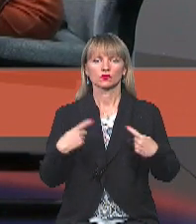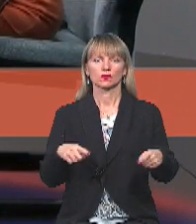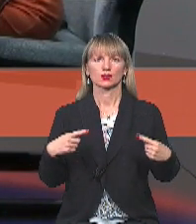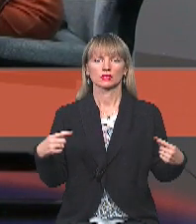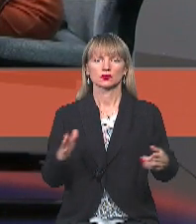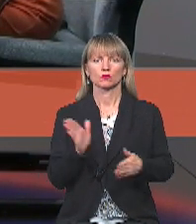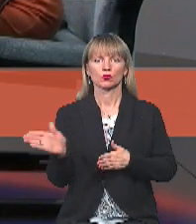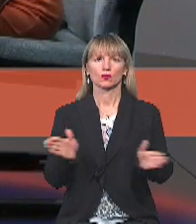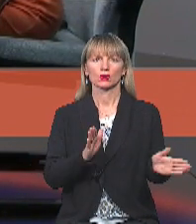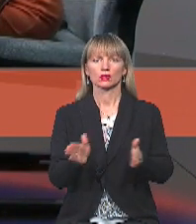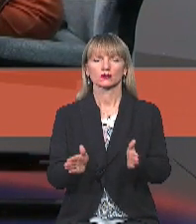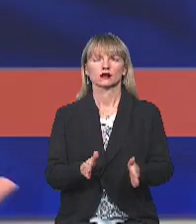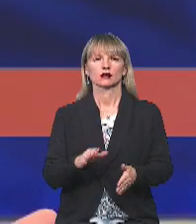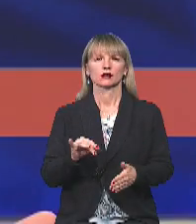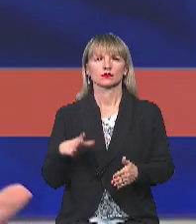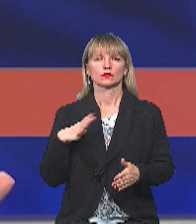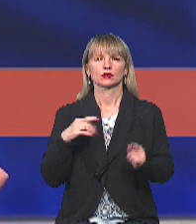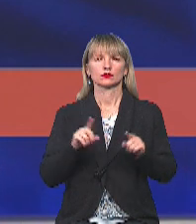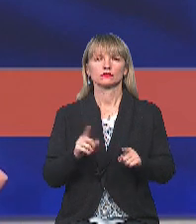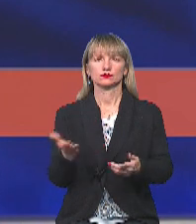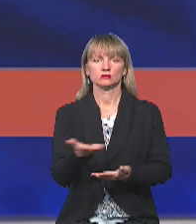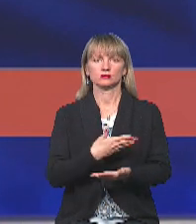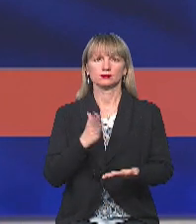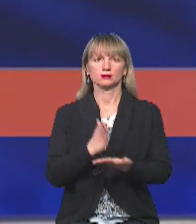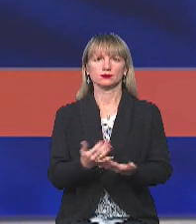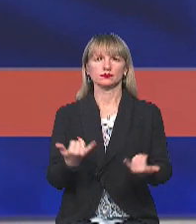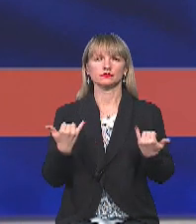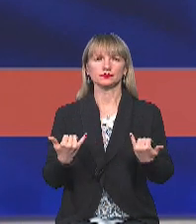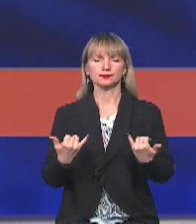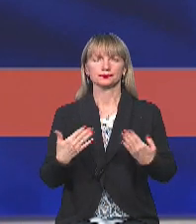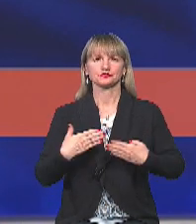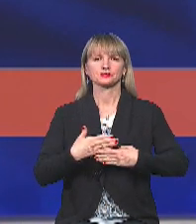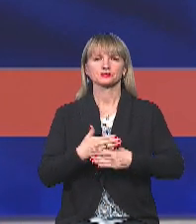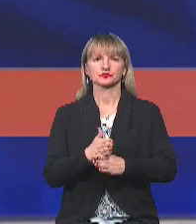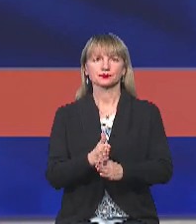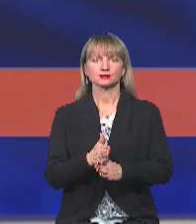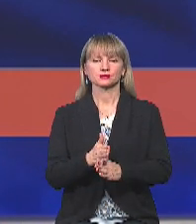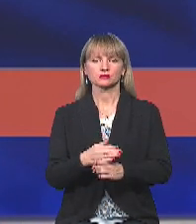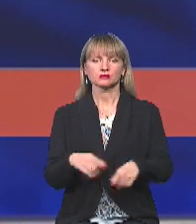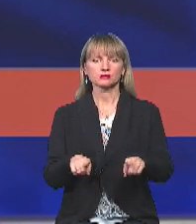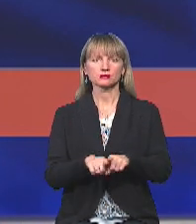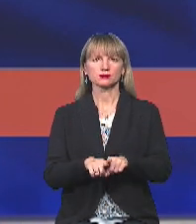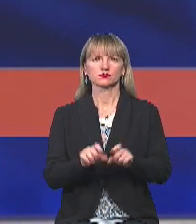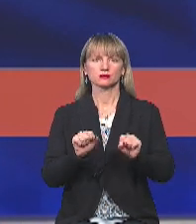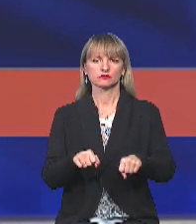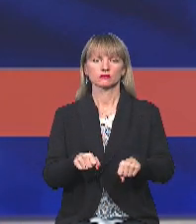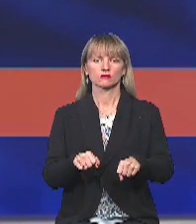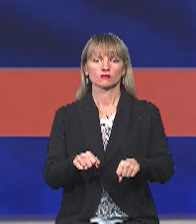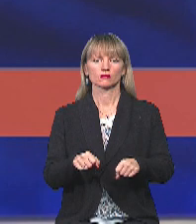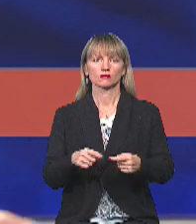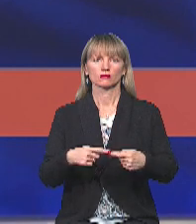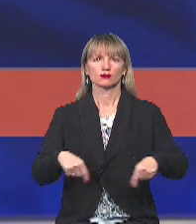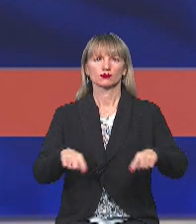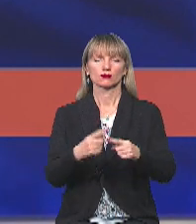боки. І тому от відбулося те, що ми маємо зараз. Тобто розпалися от такі, можливо, кола однодумців,